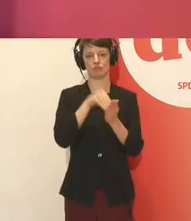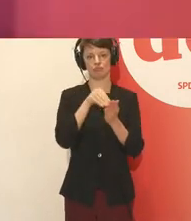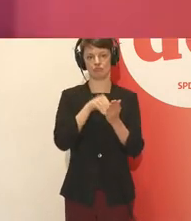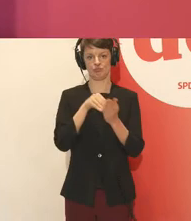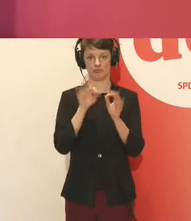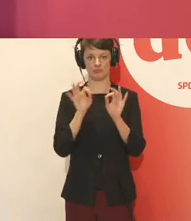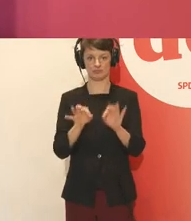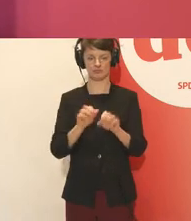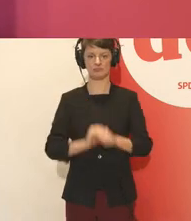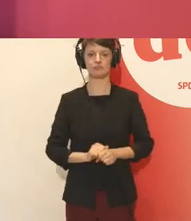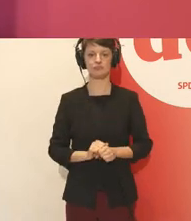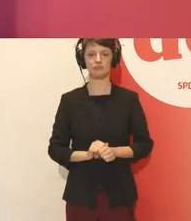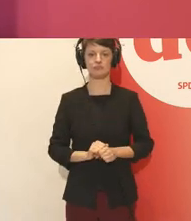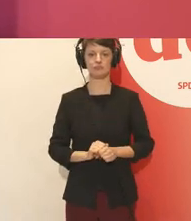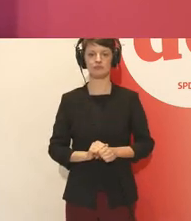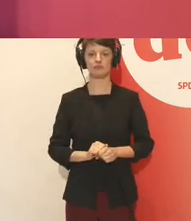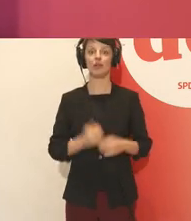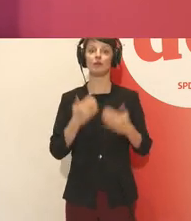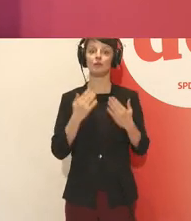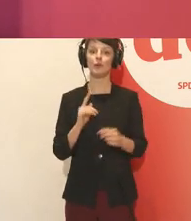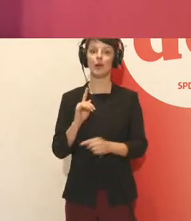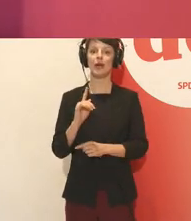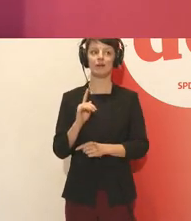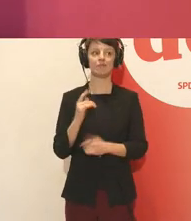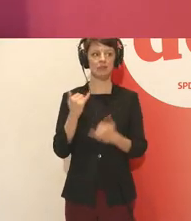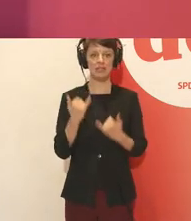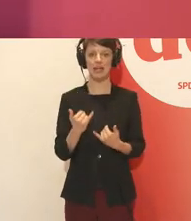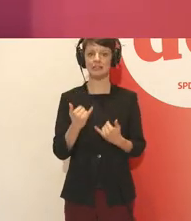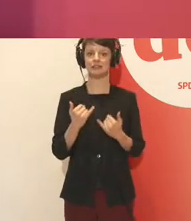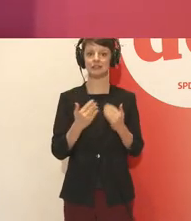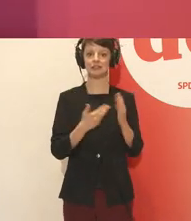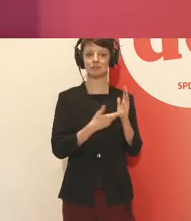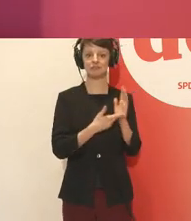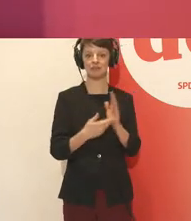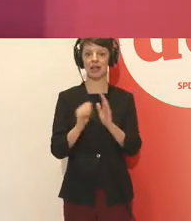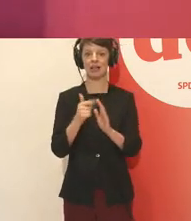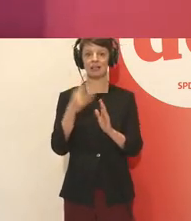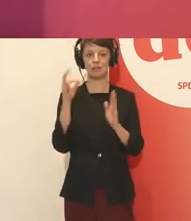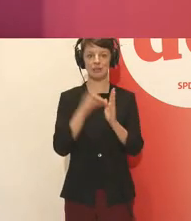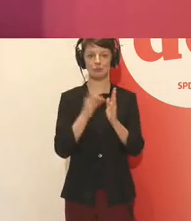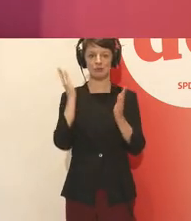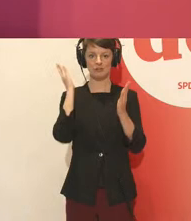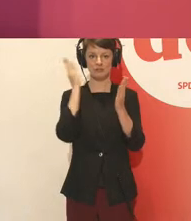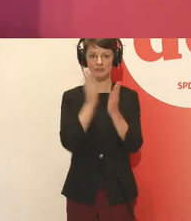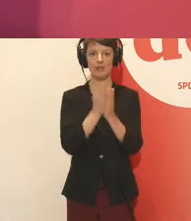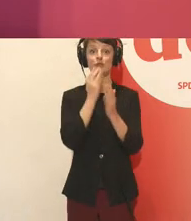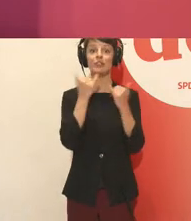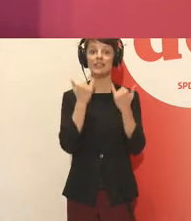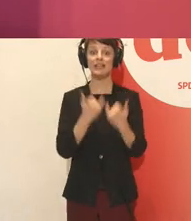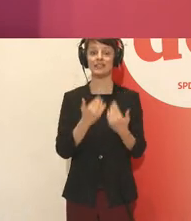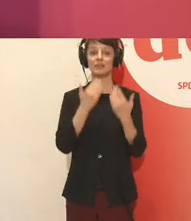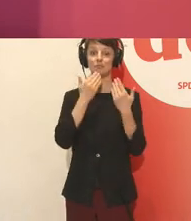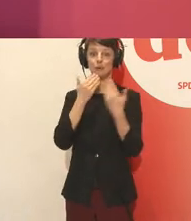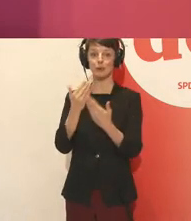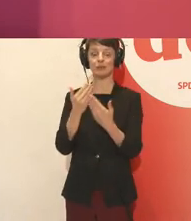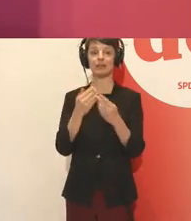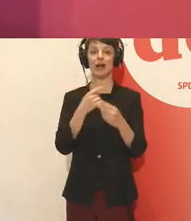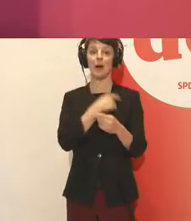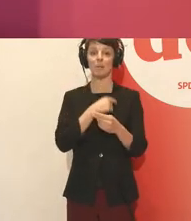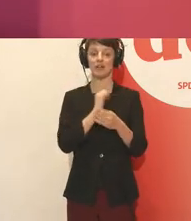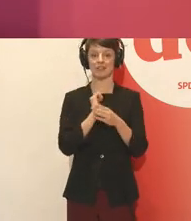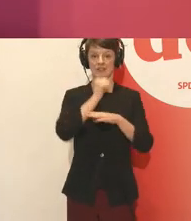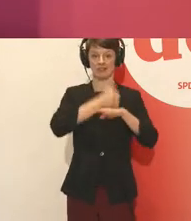so viel für die ersten paar minuten von mir und dann begrüße ich jetzt rechts hat recht herzlich die parteivorsitzenden